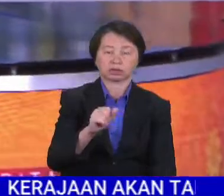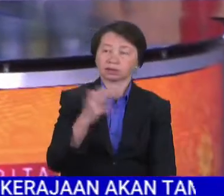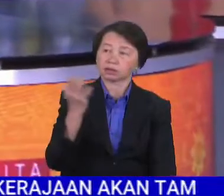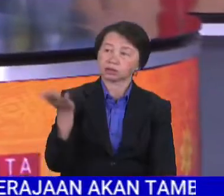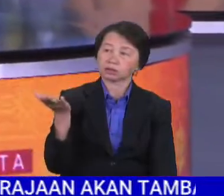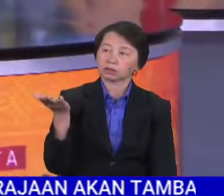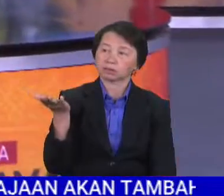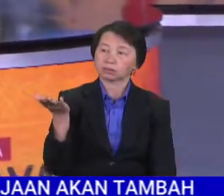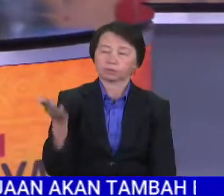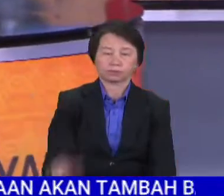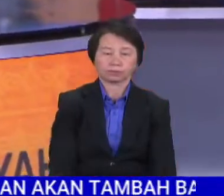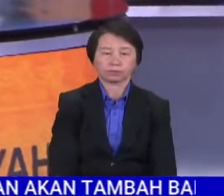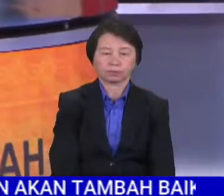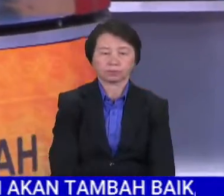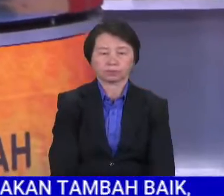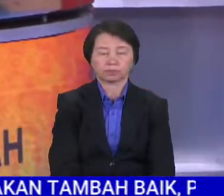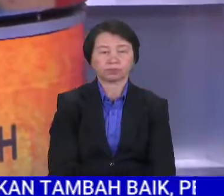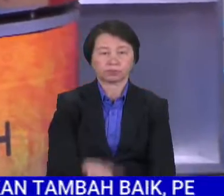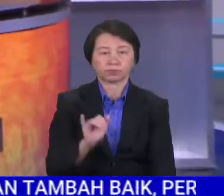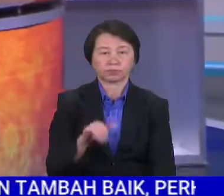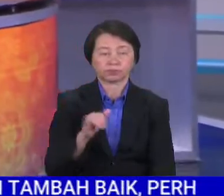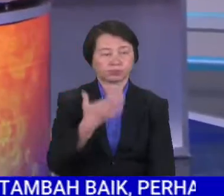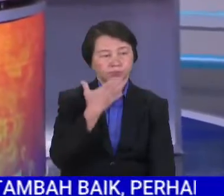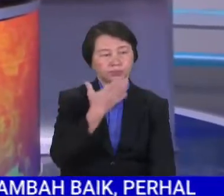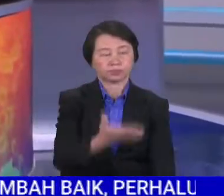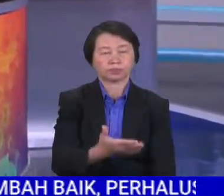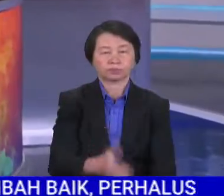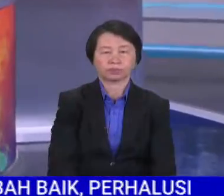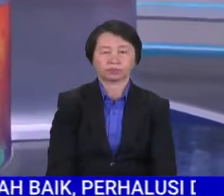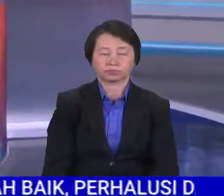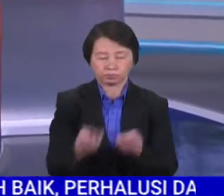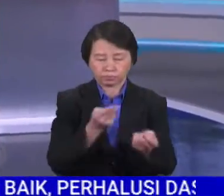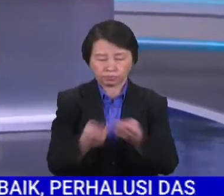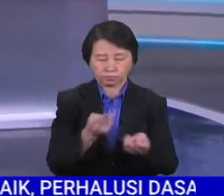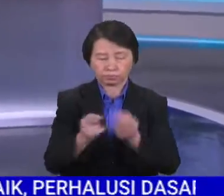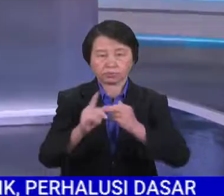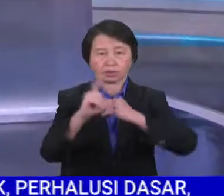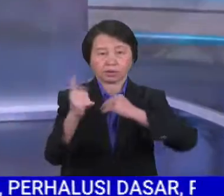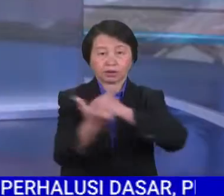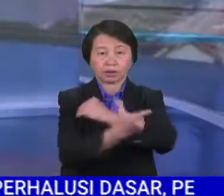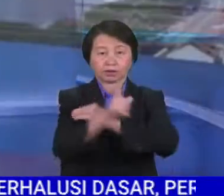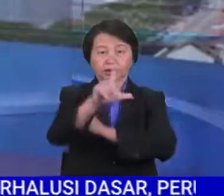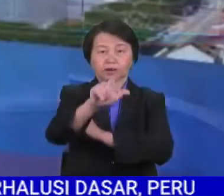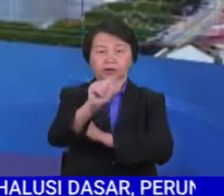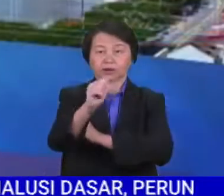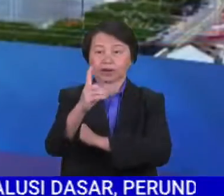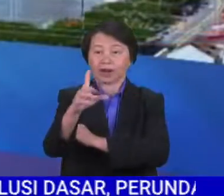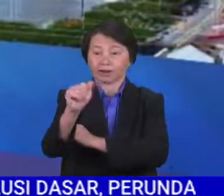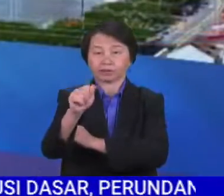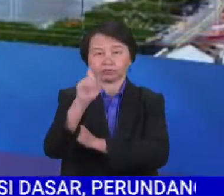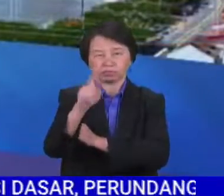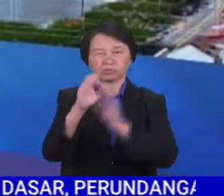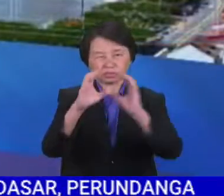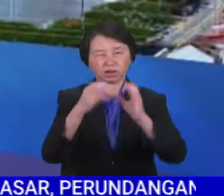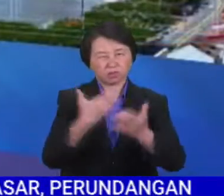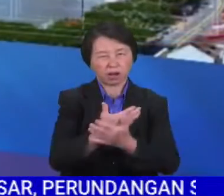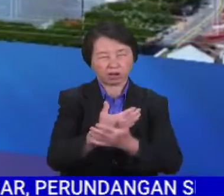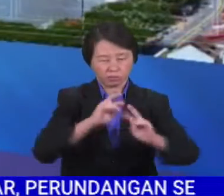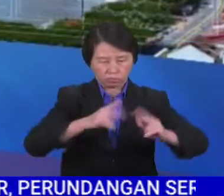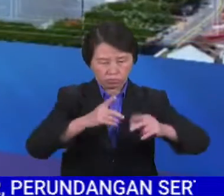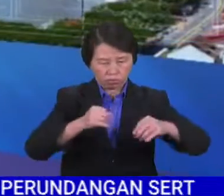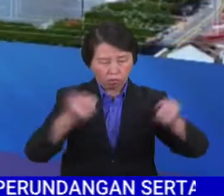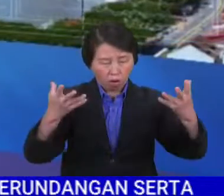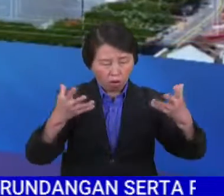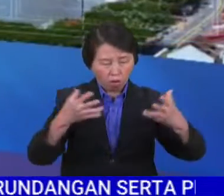Oh iya tiga cuma kasih pengurusan ladang ladies Rawa perlu pendekatan baru untuk meningkatkan